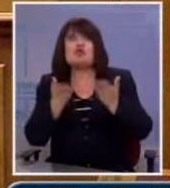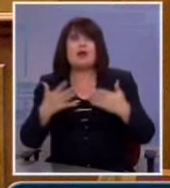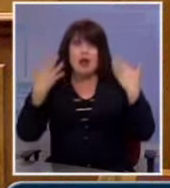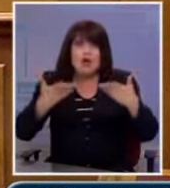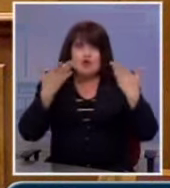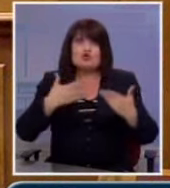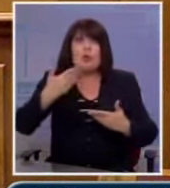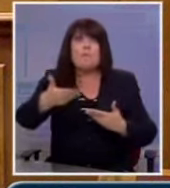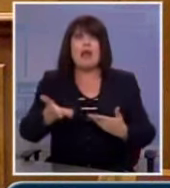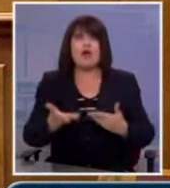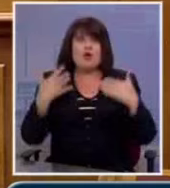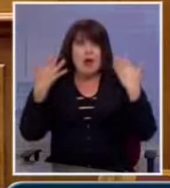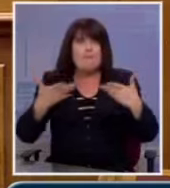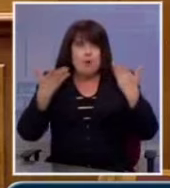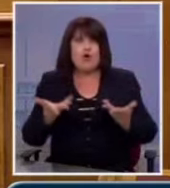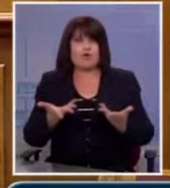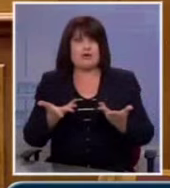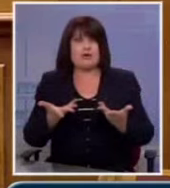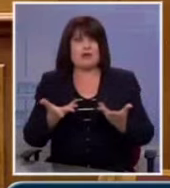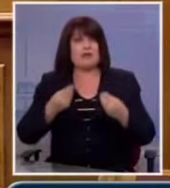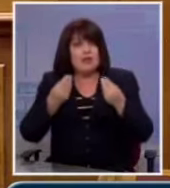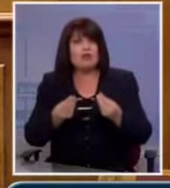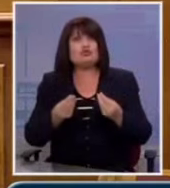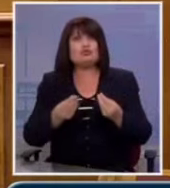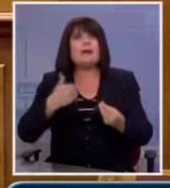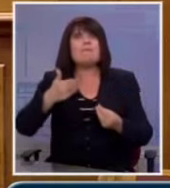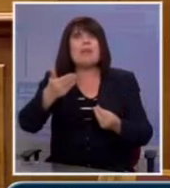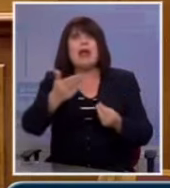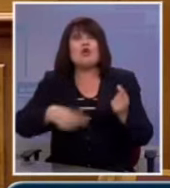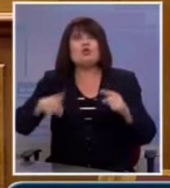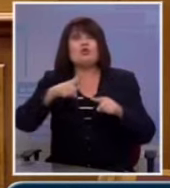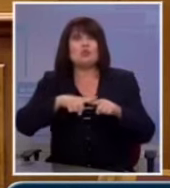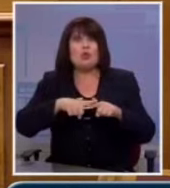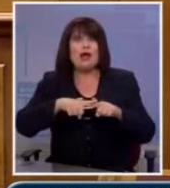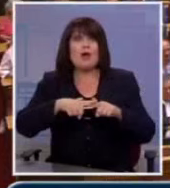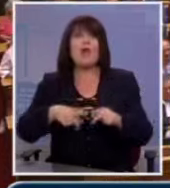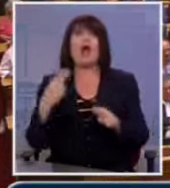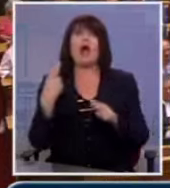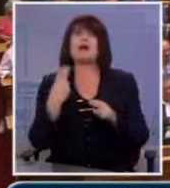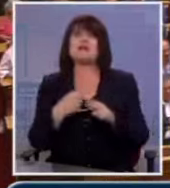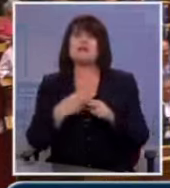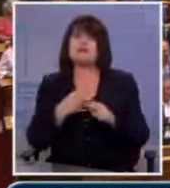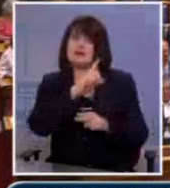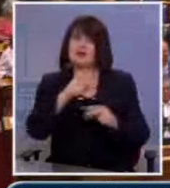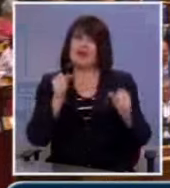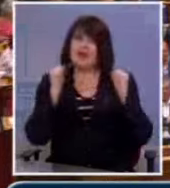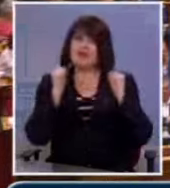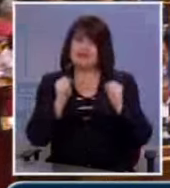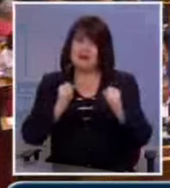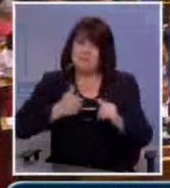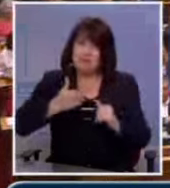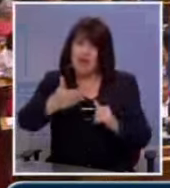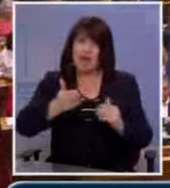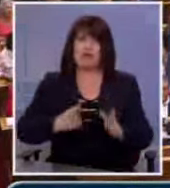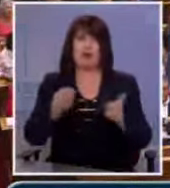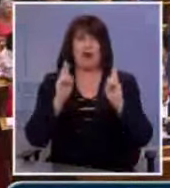λογαριασμό στο μέλλον, λογαριασμό το μέλλον αυτού του λαού που αξίζει να ζει με μια προοπτική, με